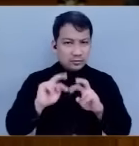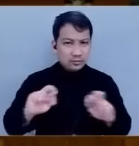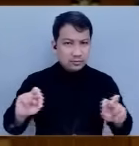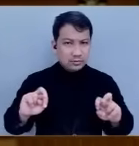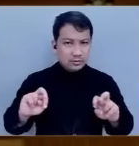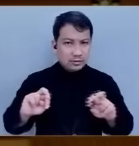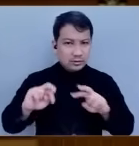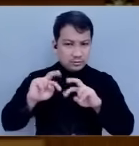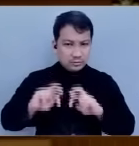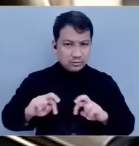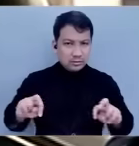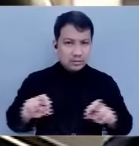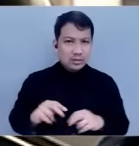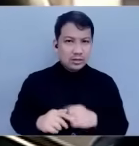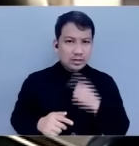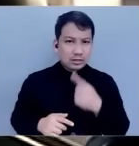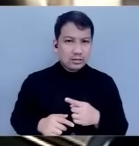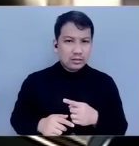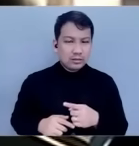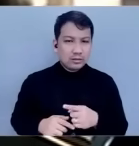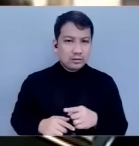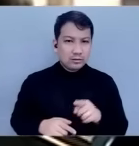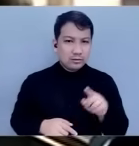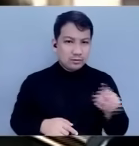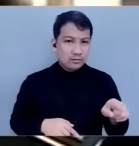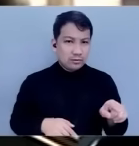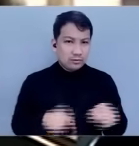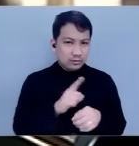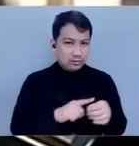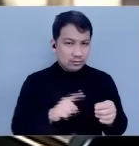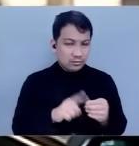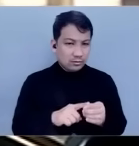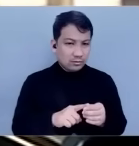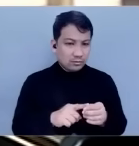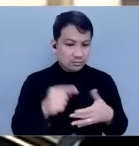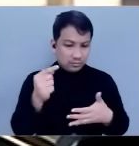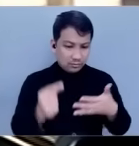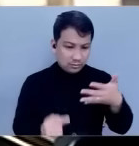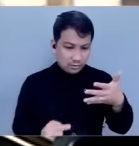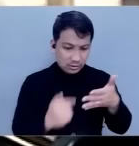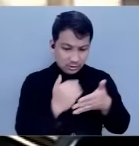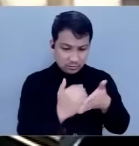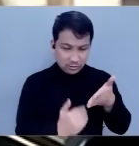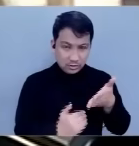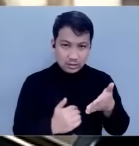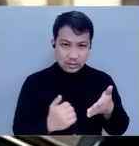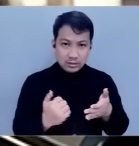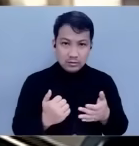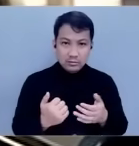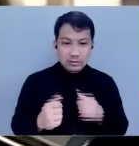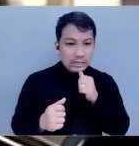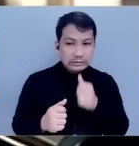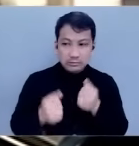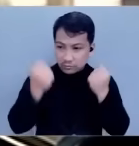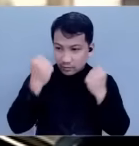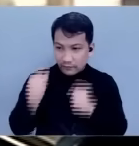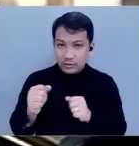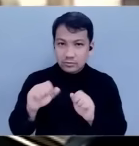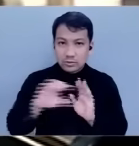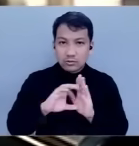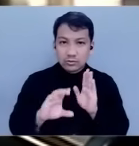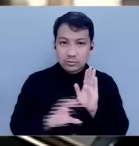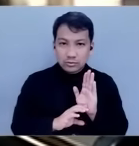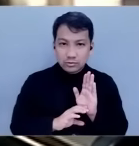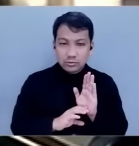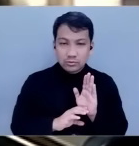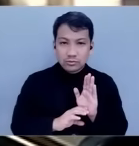maigi. Kung nandoon ba yung mga ingredients na violation of the Constitution,